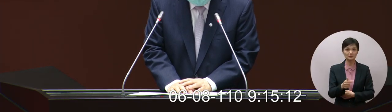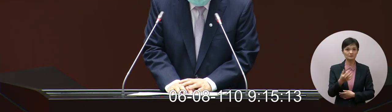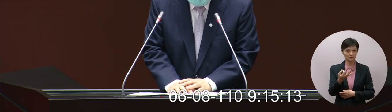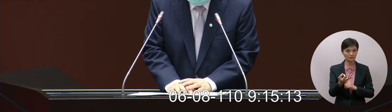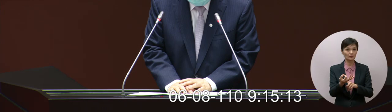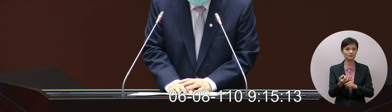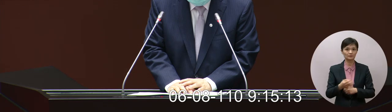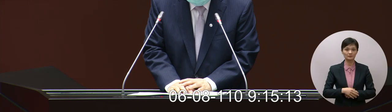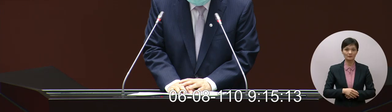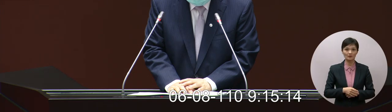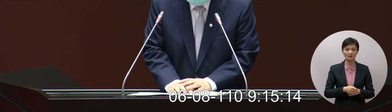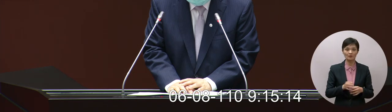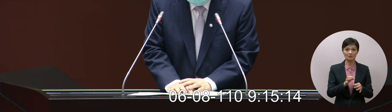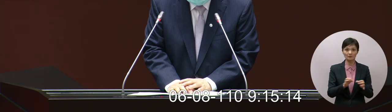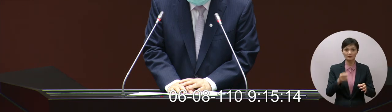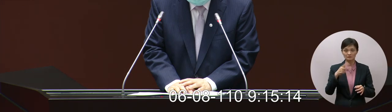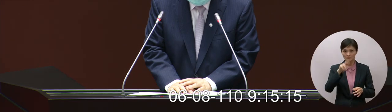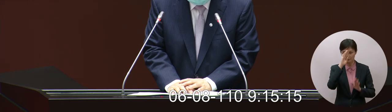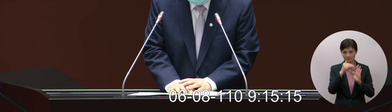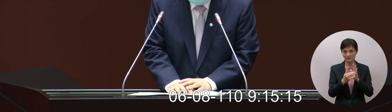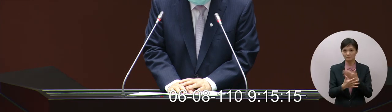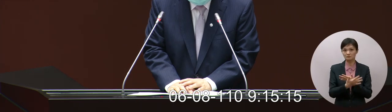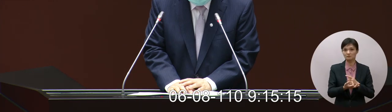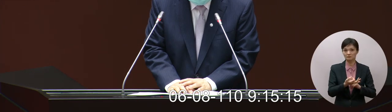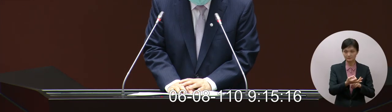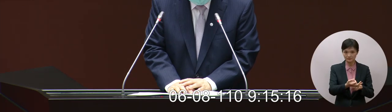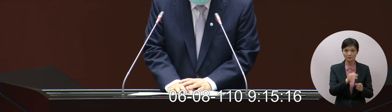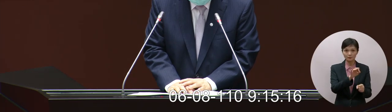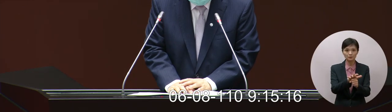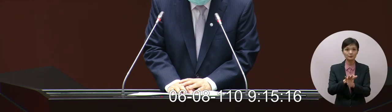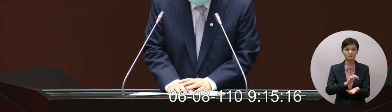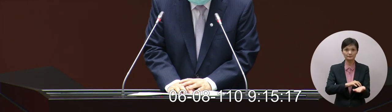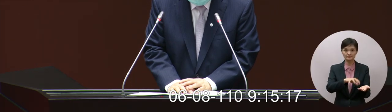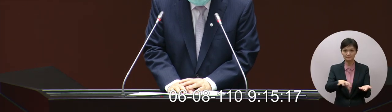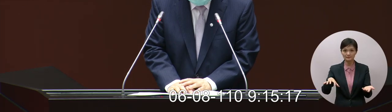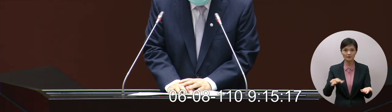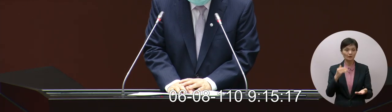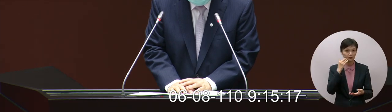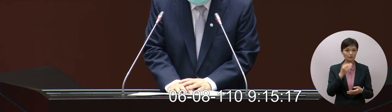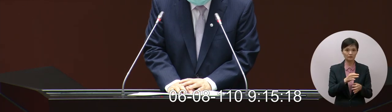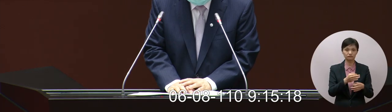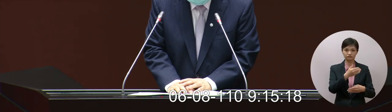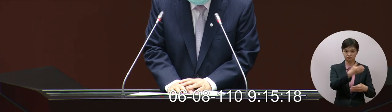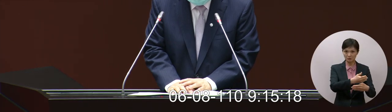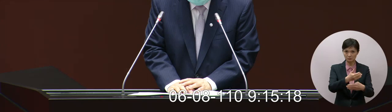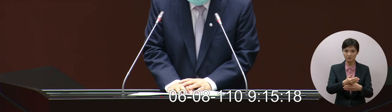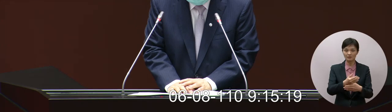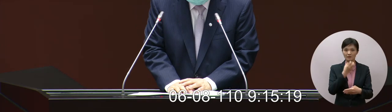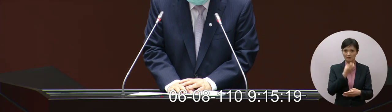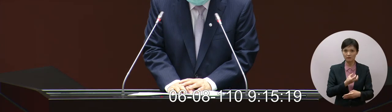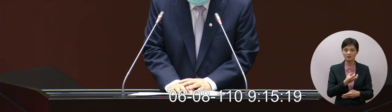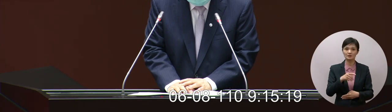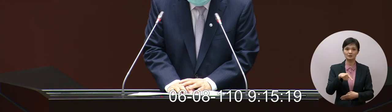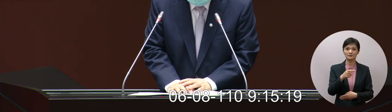267亿余元，发给防疫奖励金补助医疗事业机构因为停止营运损失等